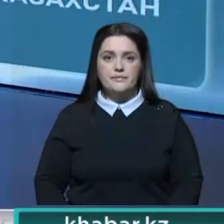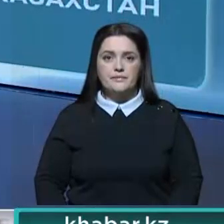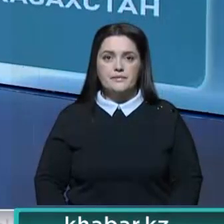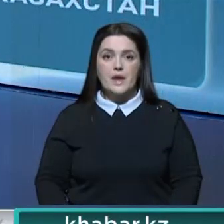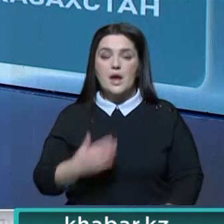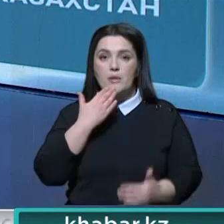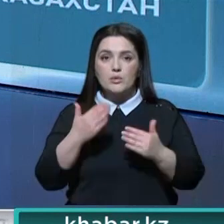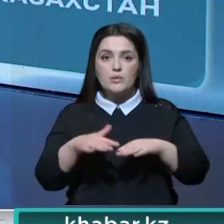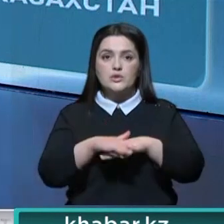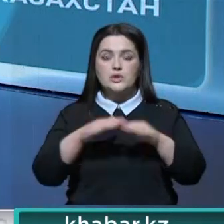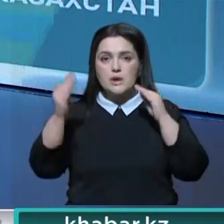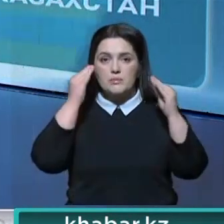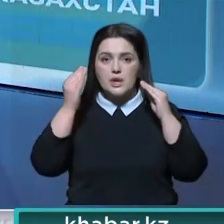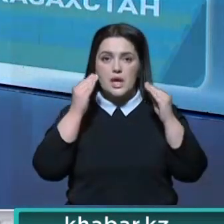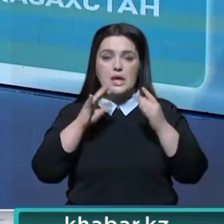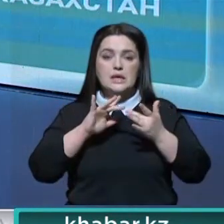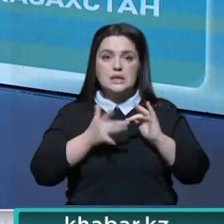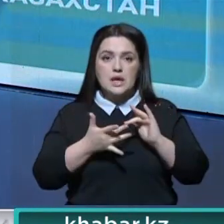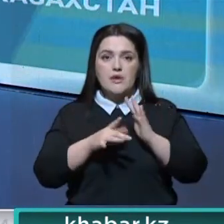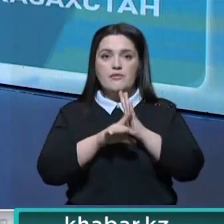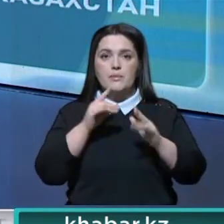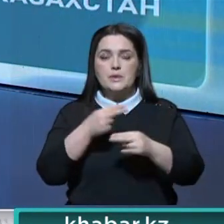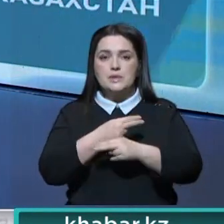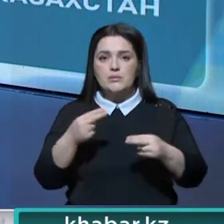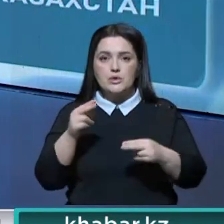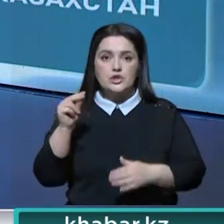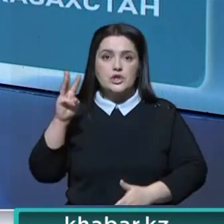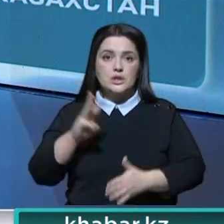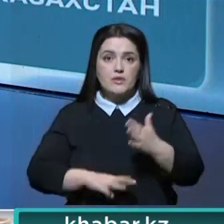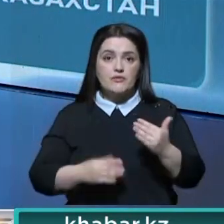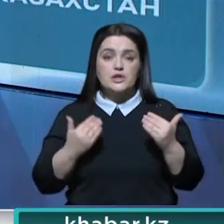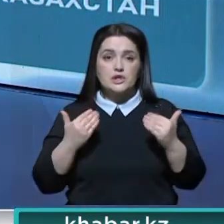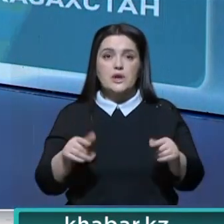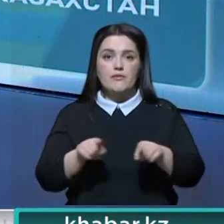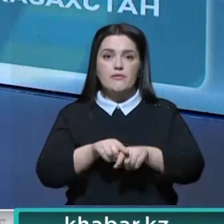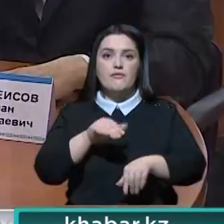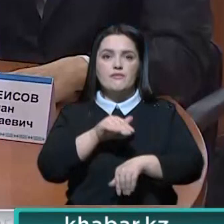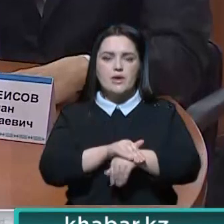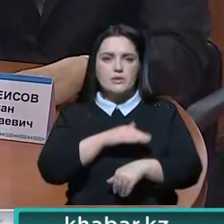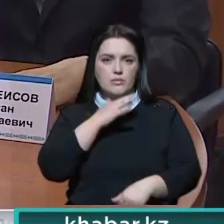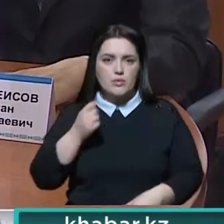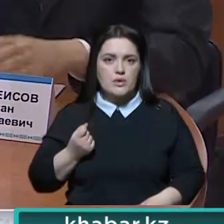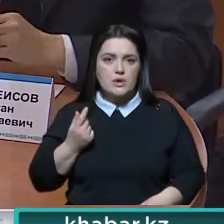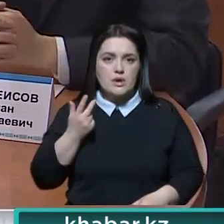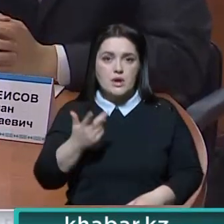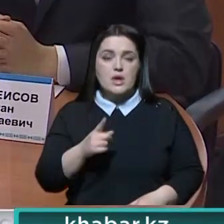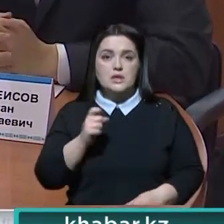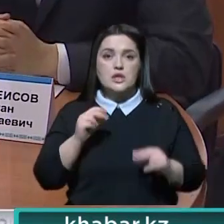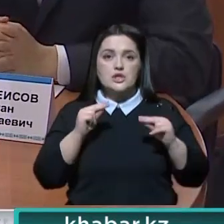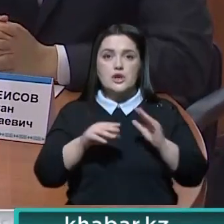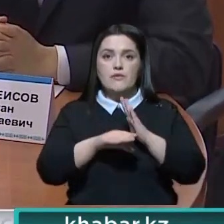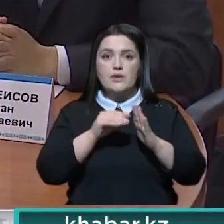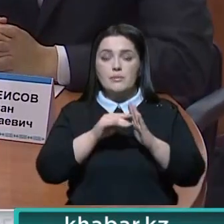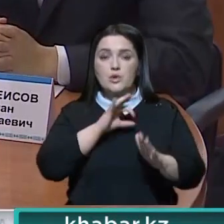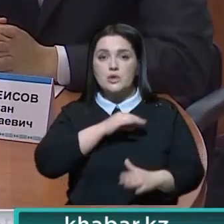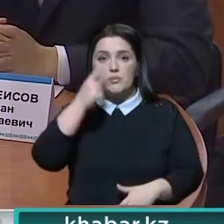Инициаторов опросов общественного мнения в соцсетях на выборную тематику ждет штраф. Сейчас такие факты не единичные, сообщили в штабе за честные